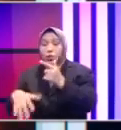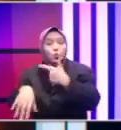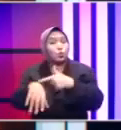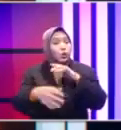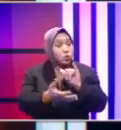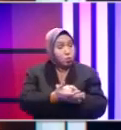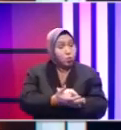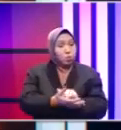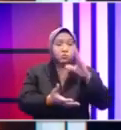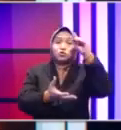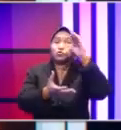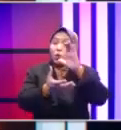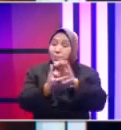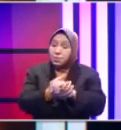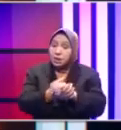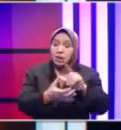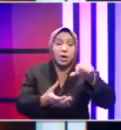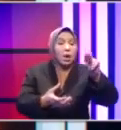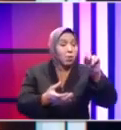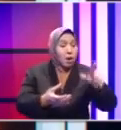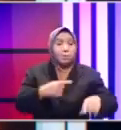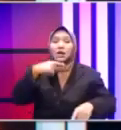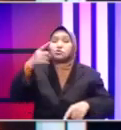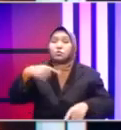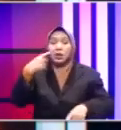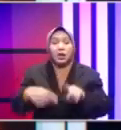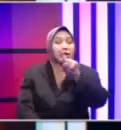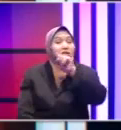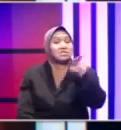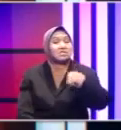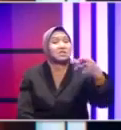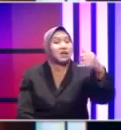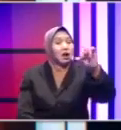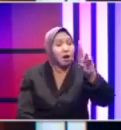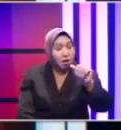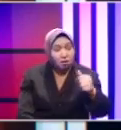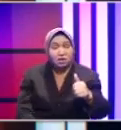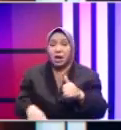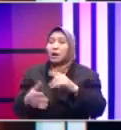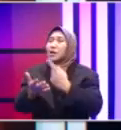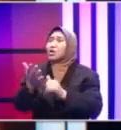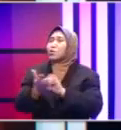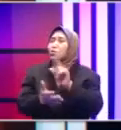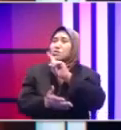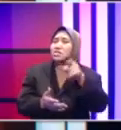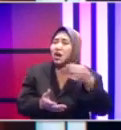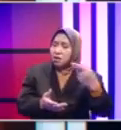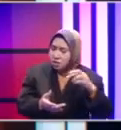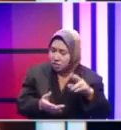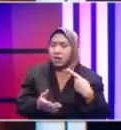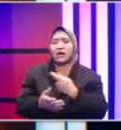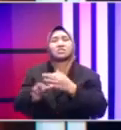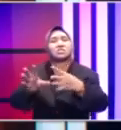ketika itu suaminya mengucapkan zihar mengucapkan ziha Apakah itu lihat kita akan ceritakan